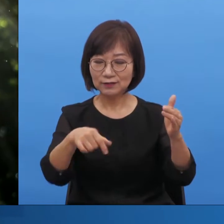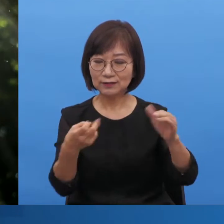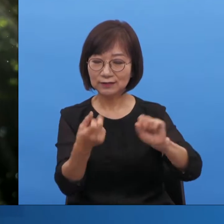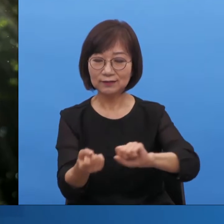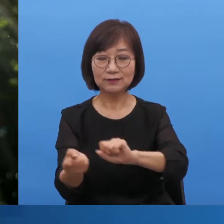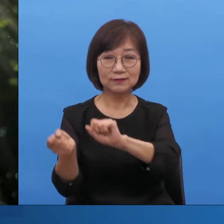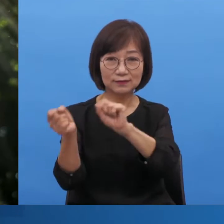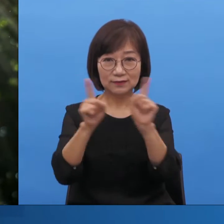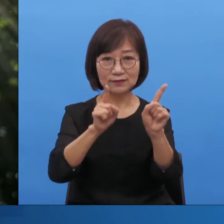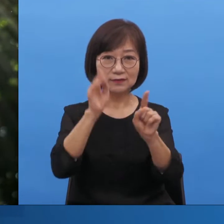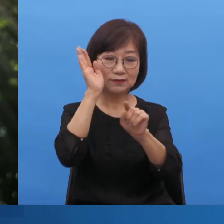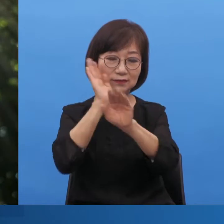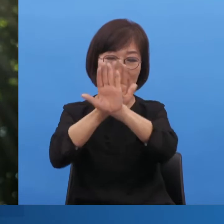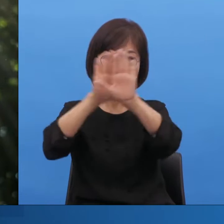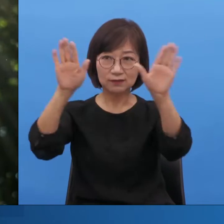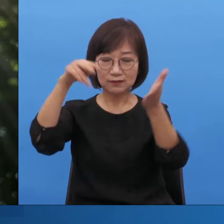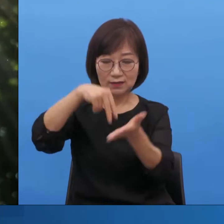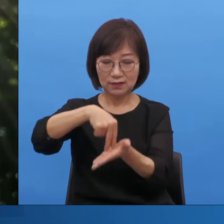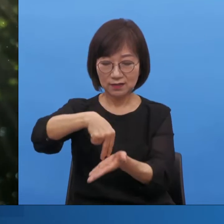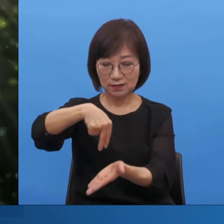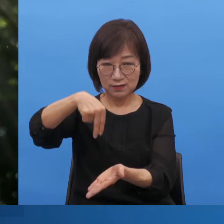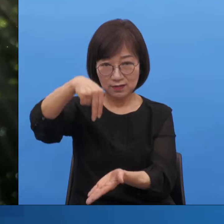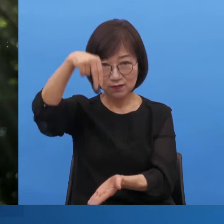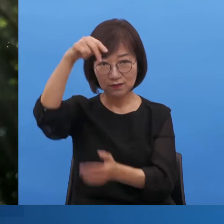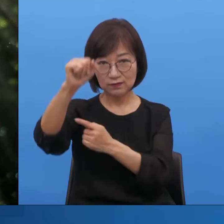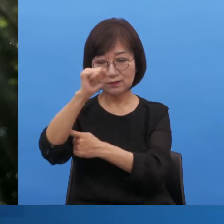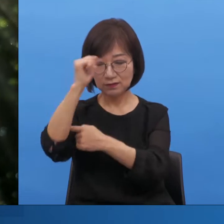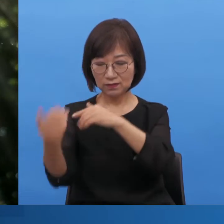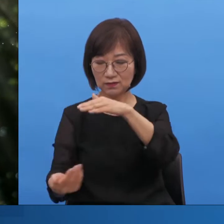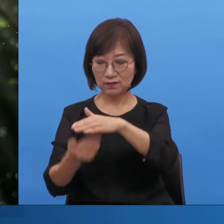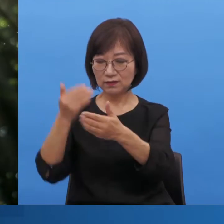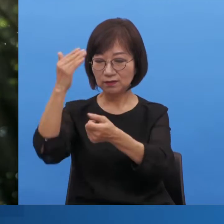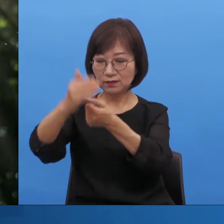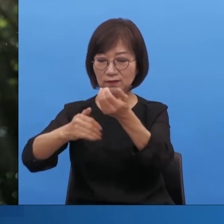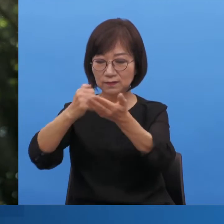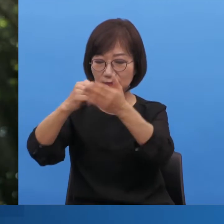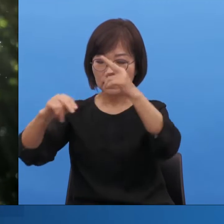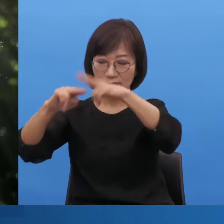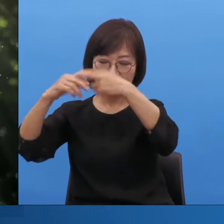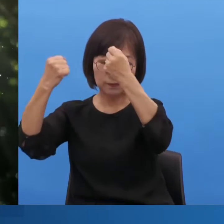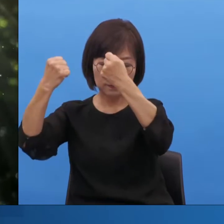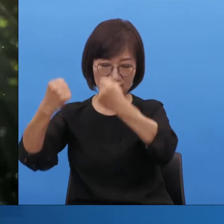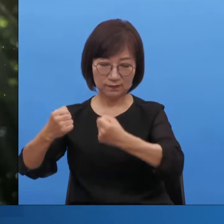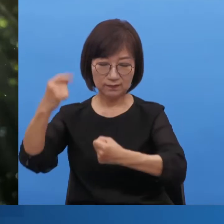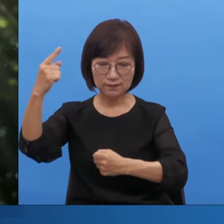자 가운데서 다시 살아나시며 하늘에 오르사 전능하신 하나님 편에 앉아